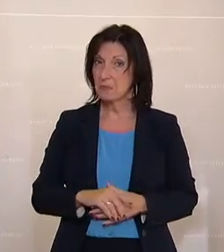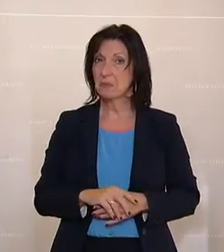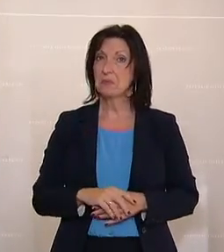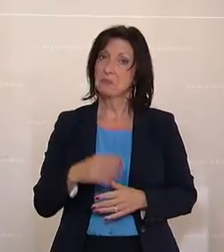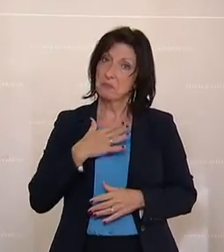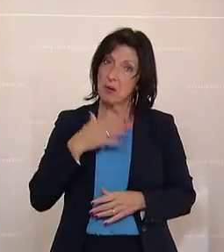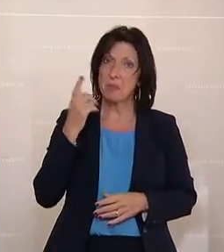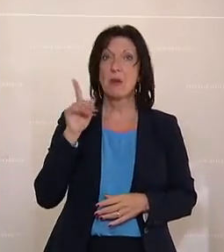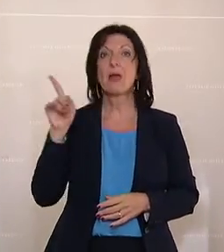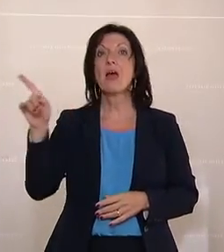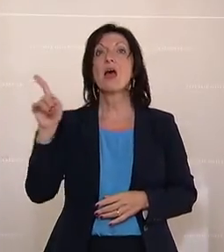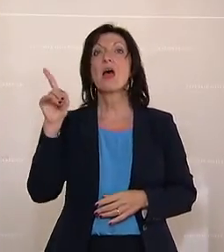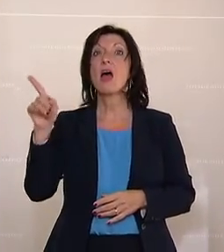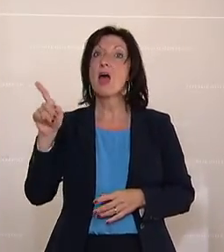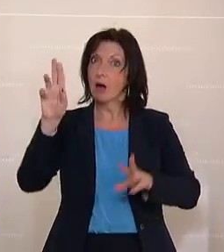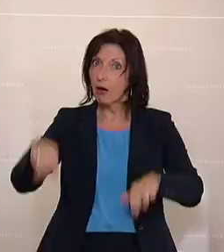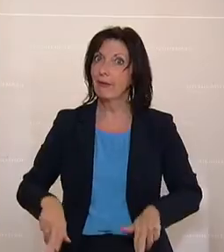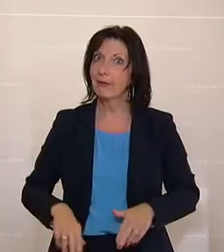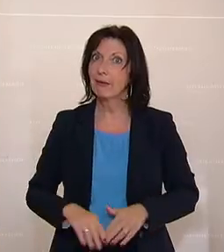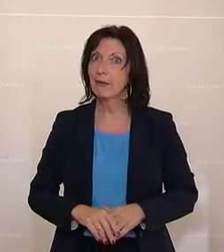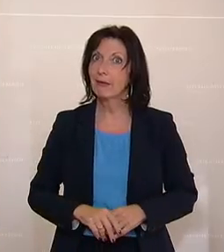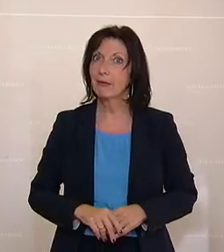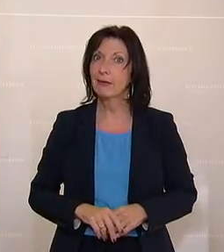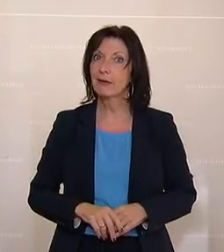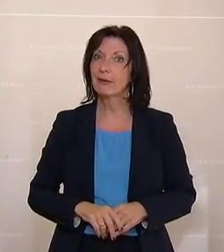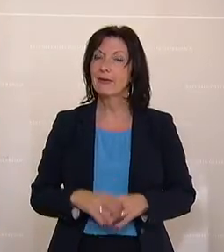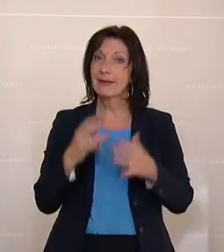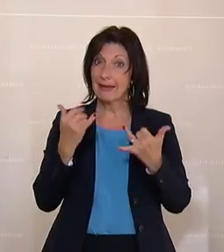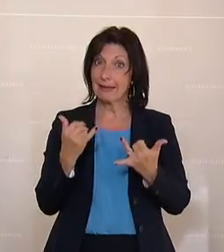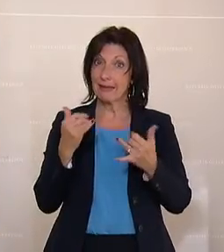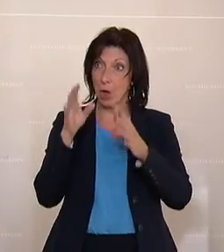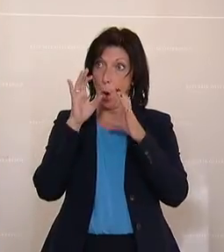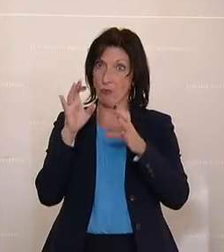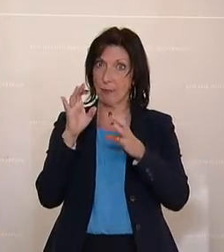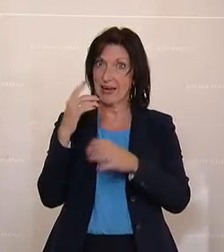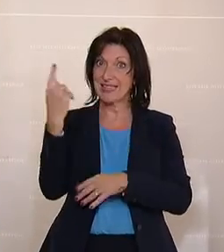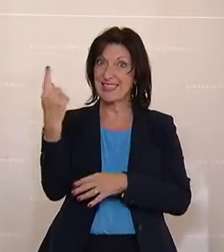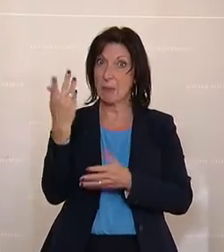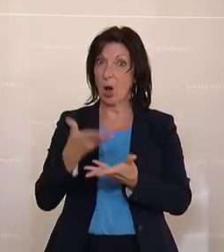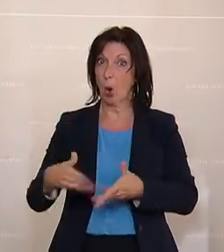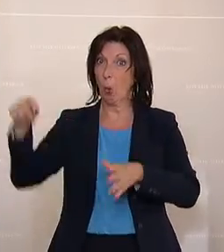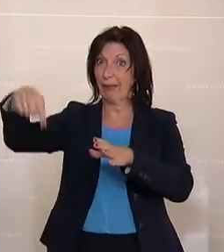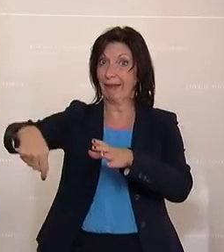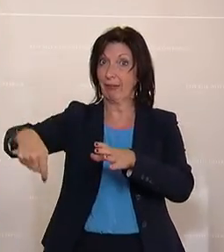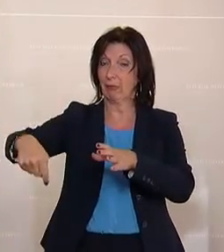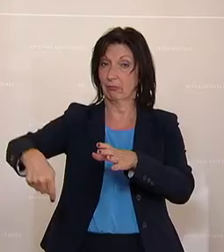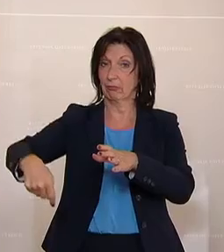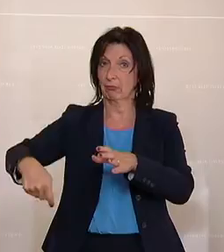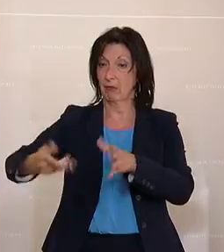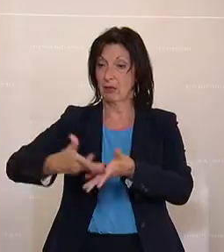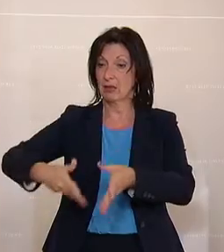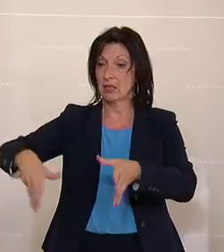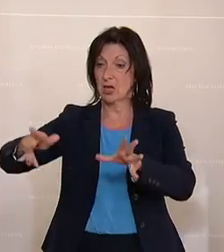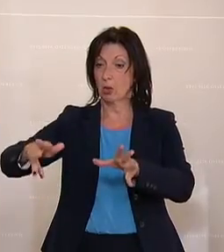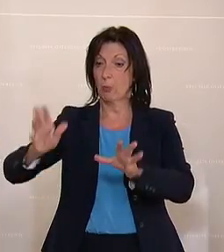finde. Er hat damit voll ins Schwarze getroffen. Denn jetzt sitzt die ÖVP in einer Grube, die ursprünglich für andere